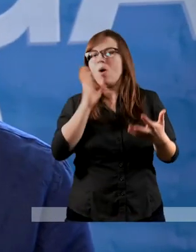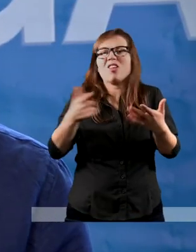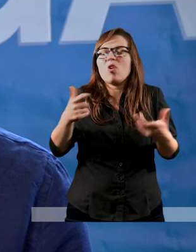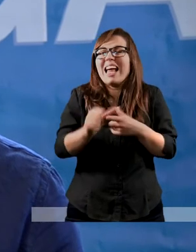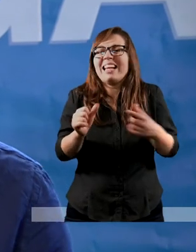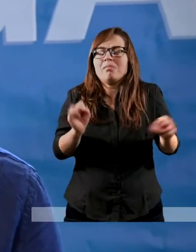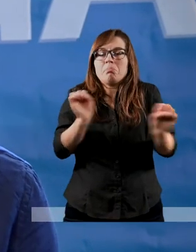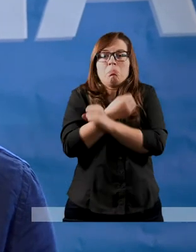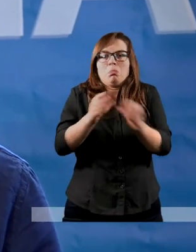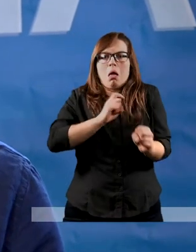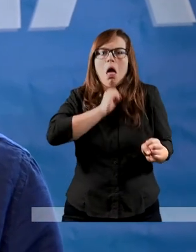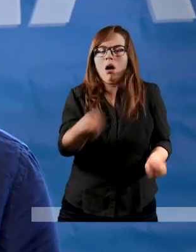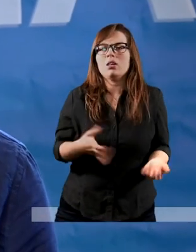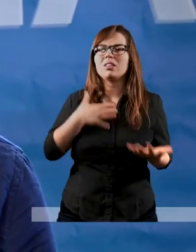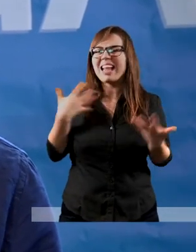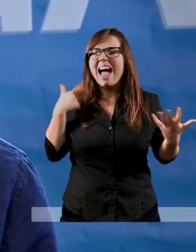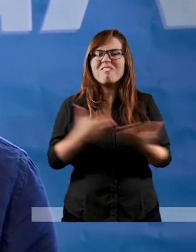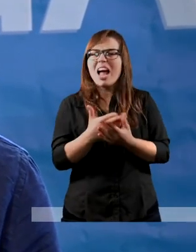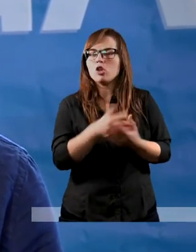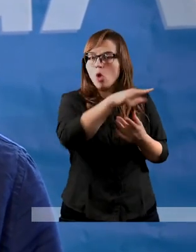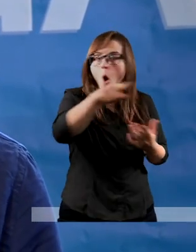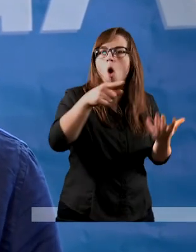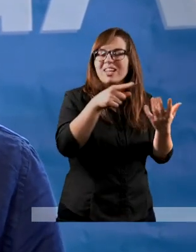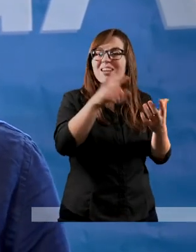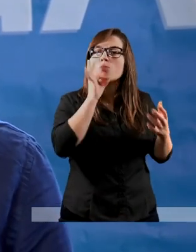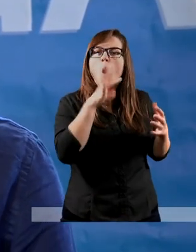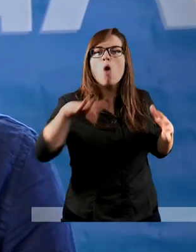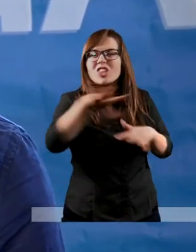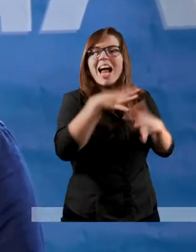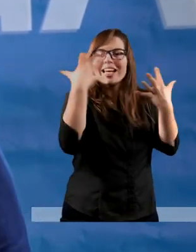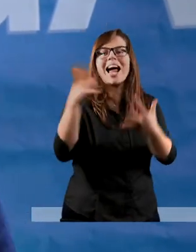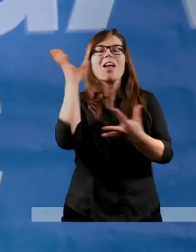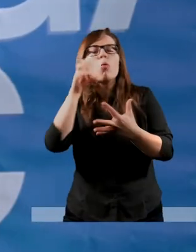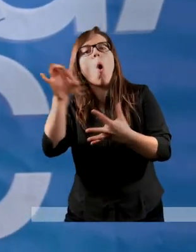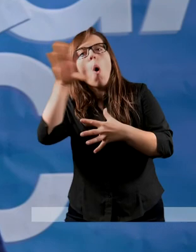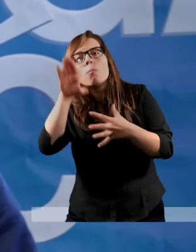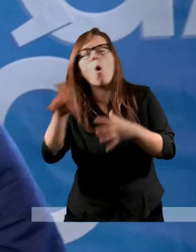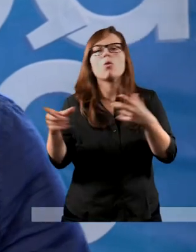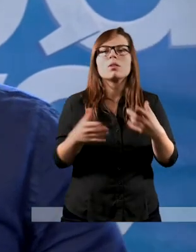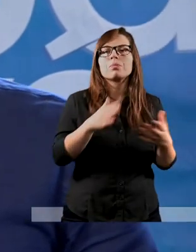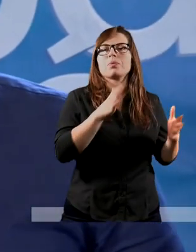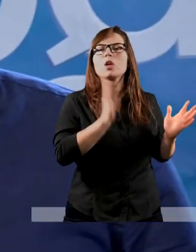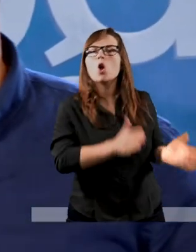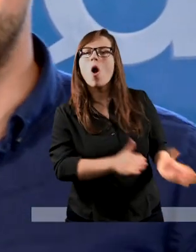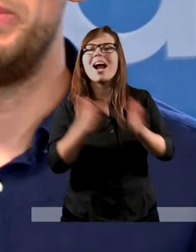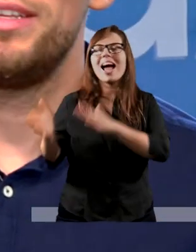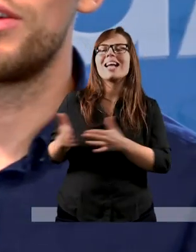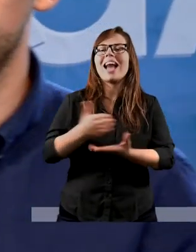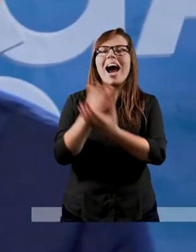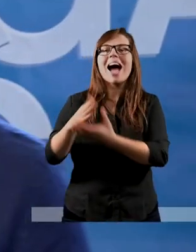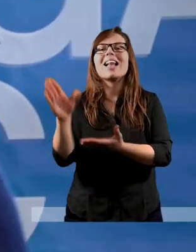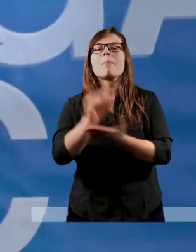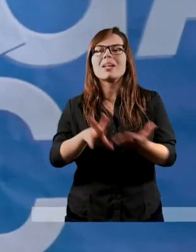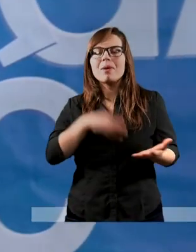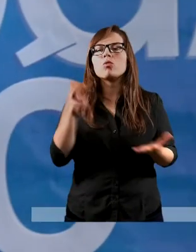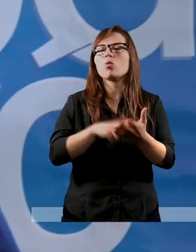niewiarygodne. I byliśmy jeszcze raz u nich. A później kolejna taka rada biblijna, która